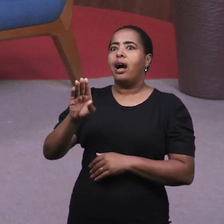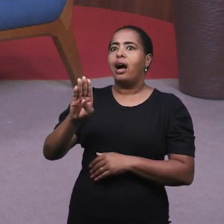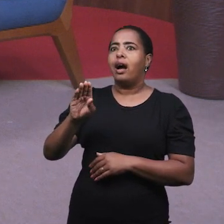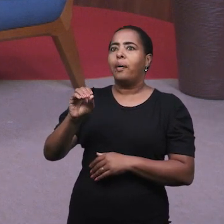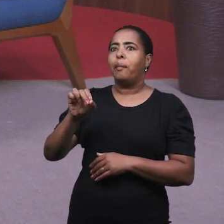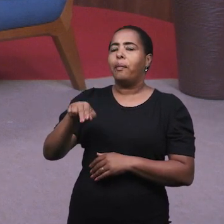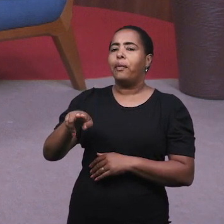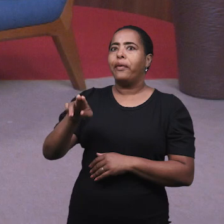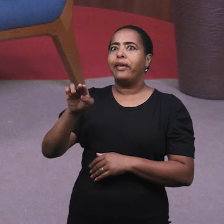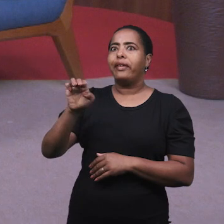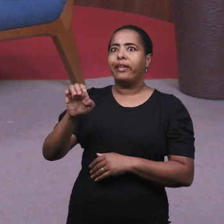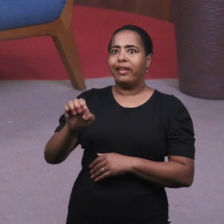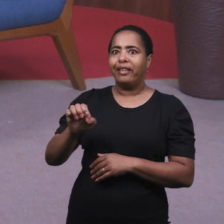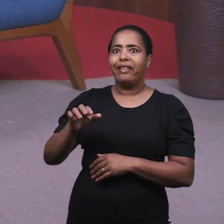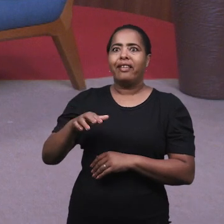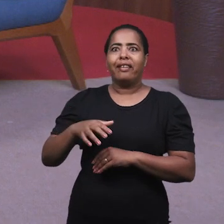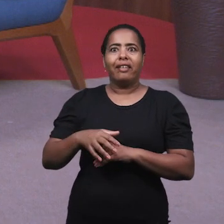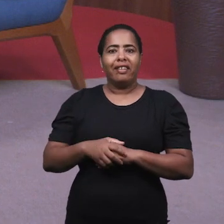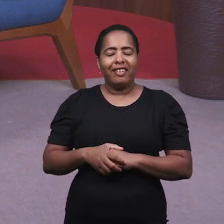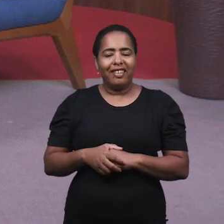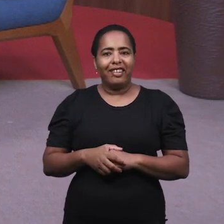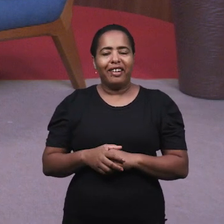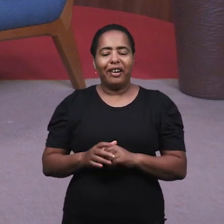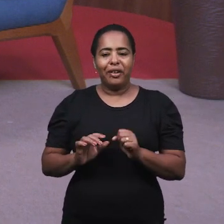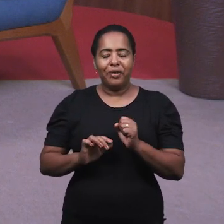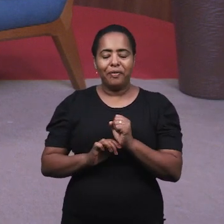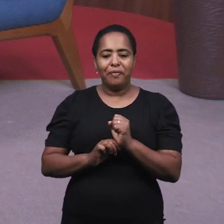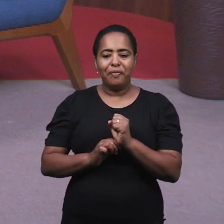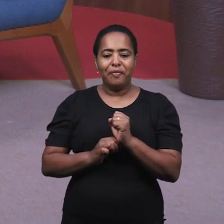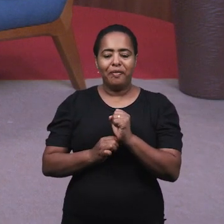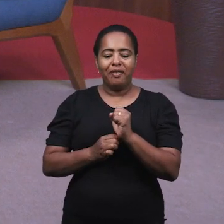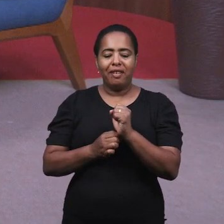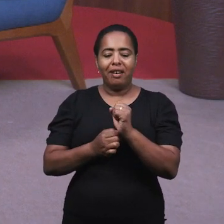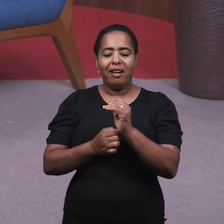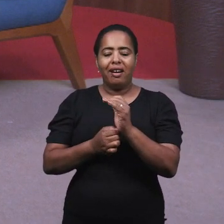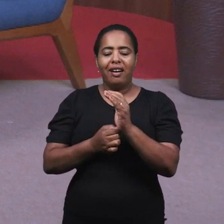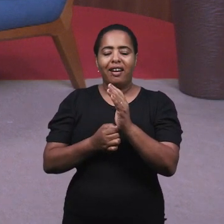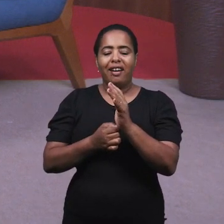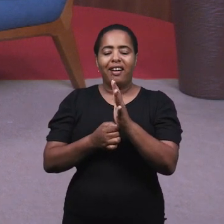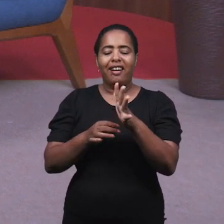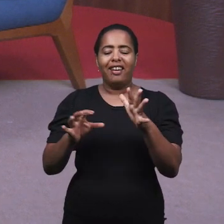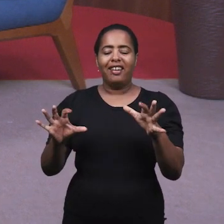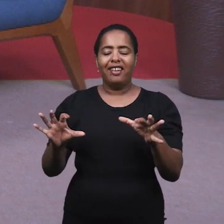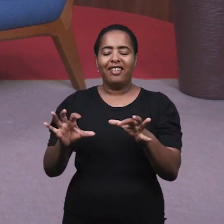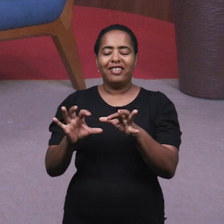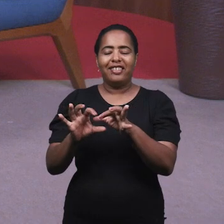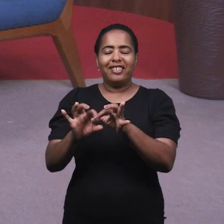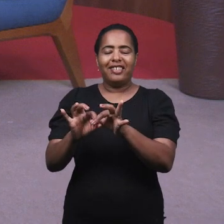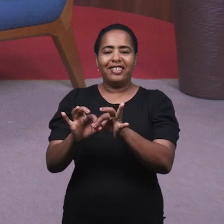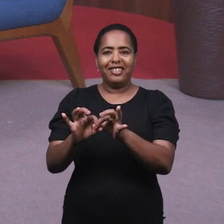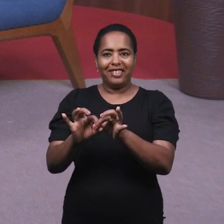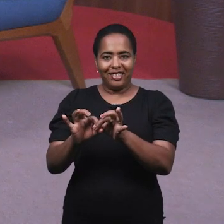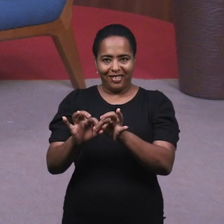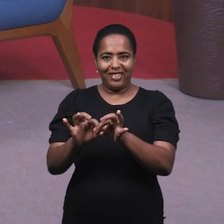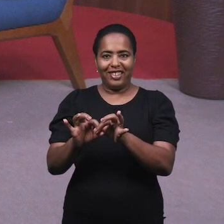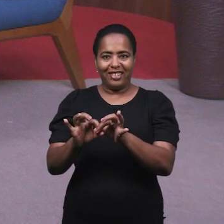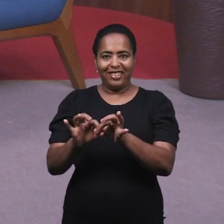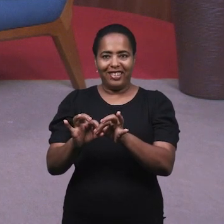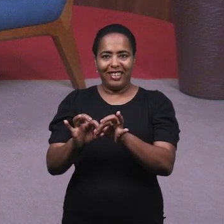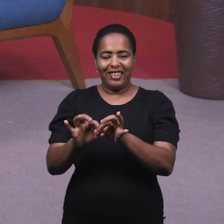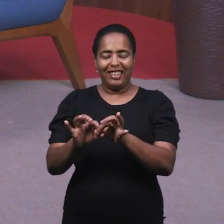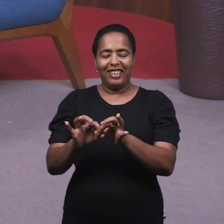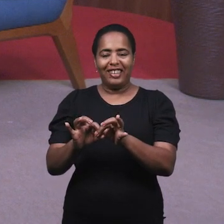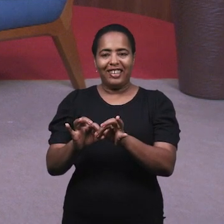le mystère de la communion est établi. Et donc, elle